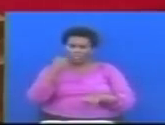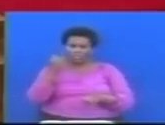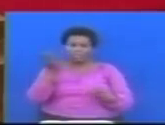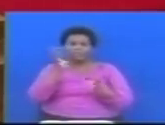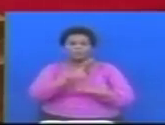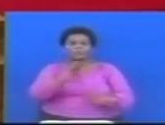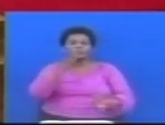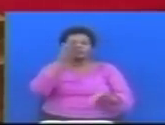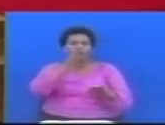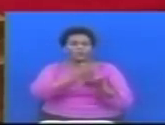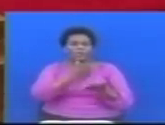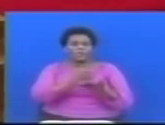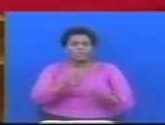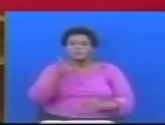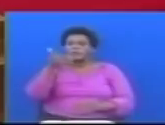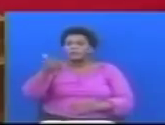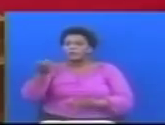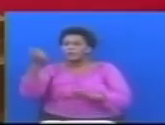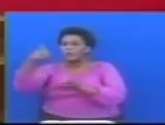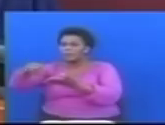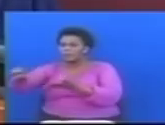ili kuwalipa stahiki zao.